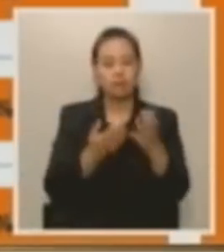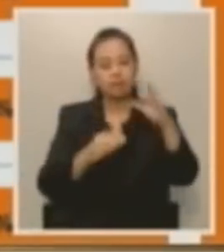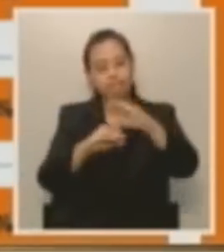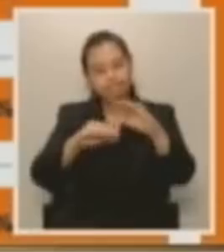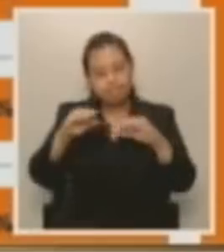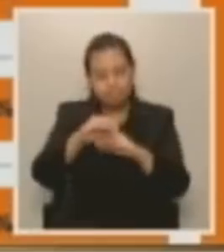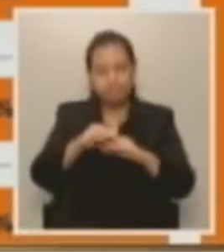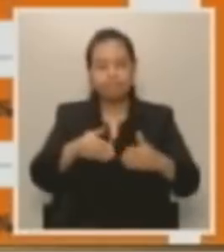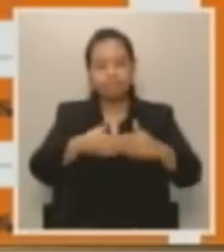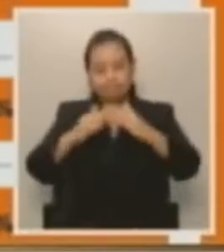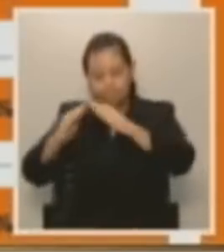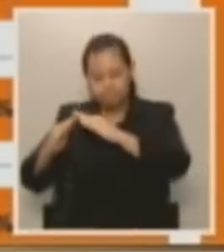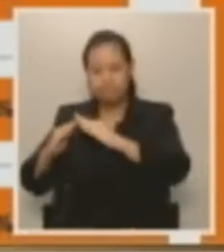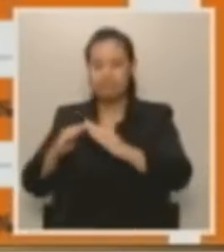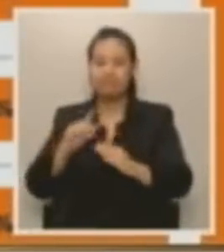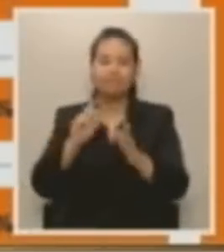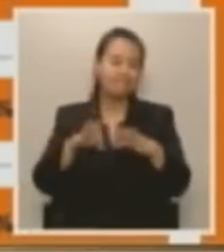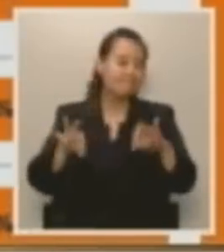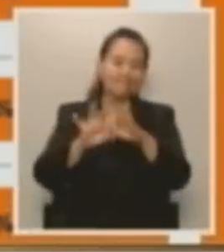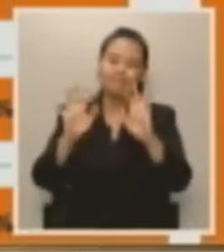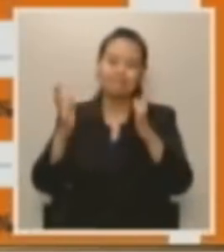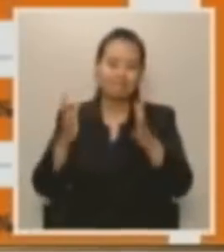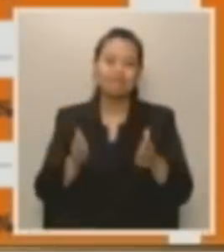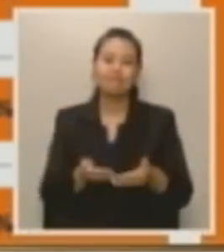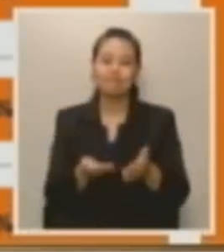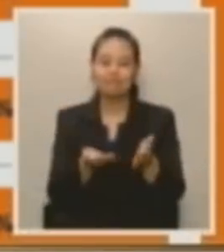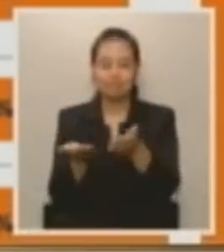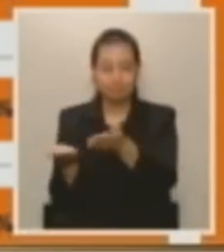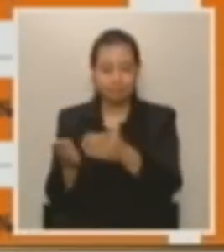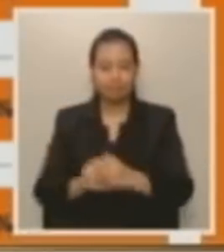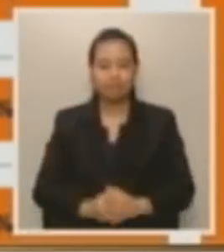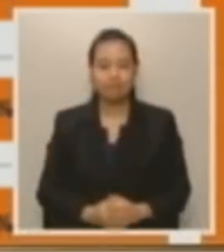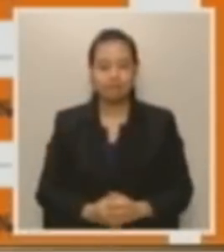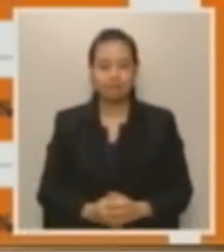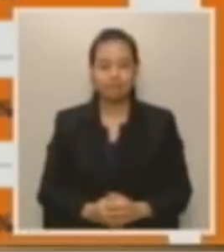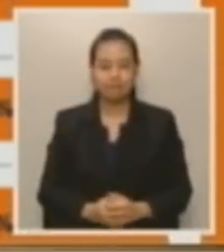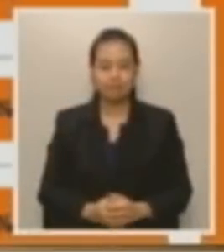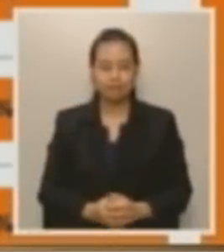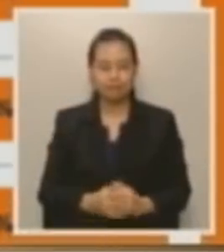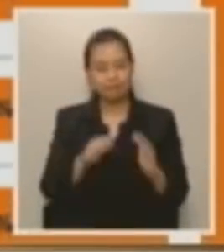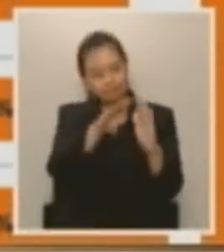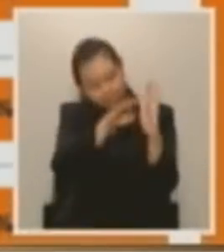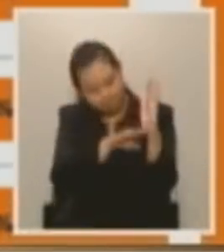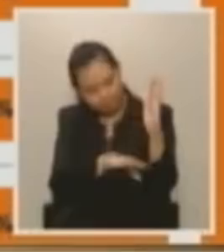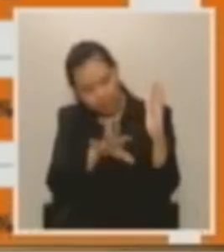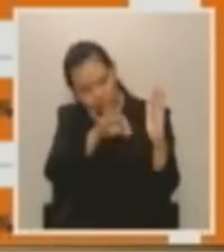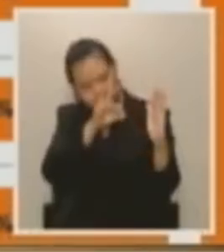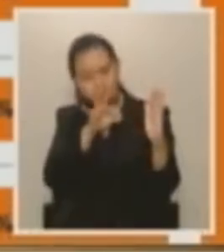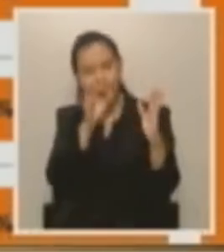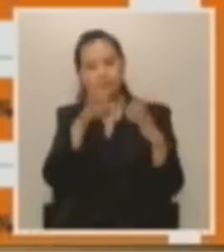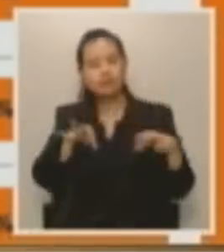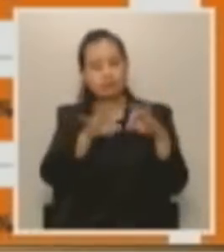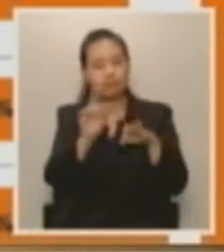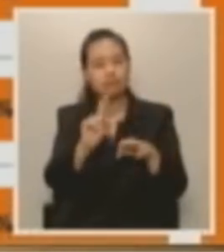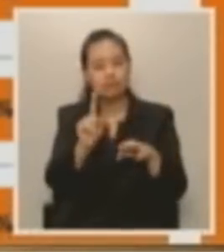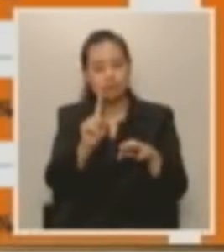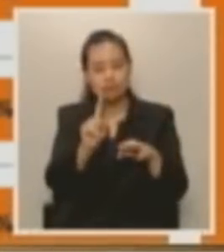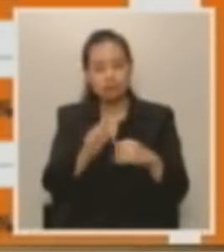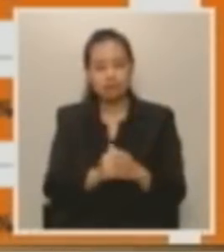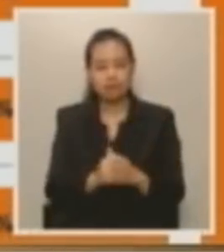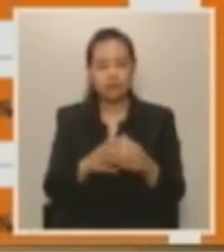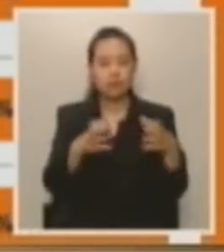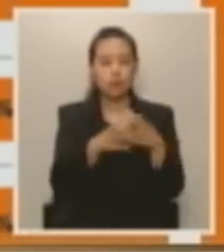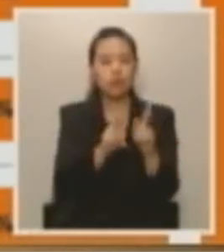ที่ที่ไม่จำเป็นซะส่วนใหญ่เราไปดูส่วนที่น่าสนใจที่สุดนะคะนั่นคือสำนักงานคณะกรรมการ